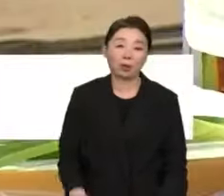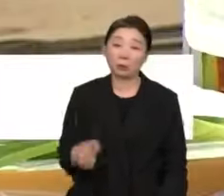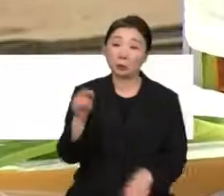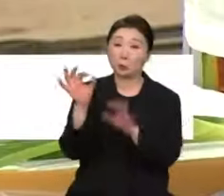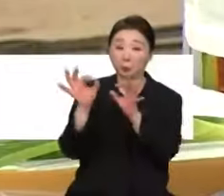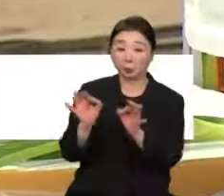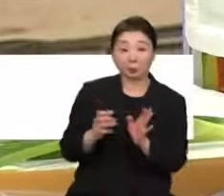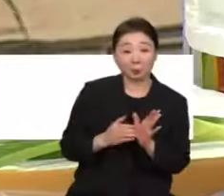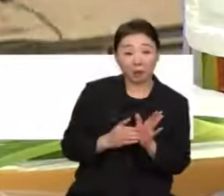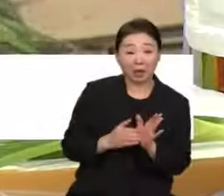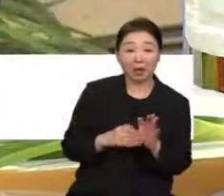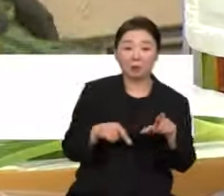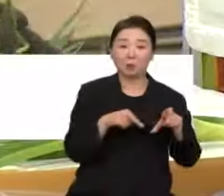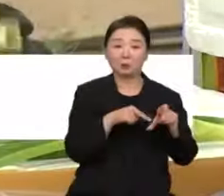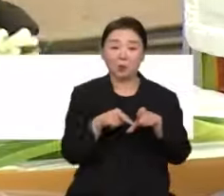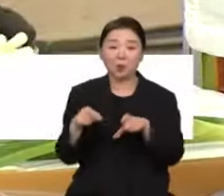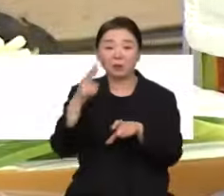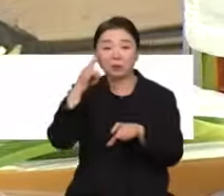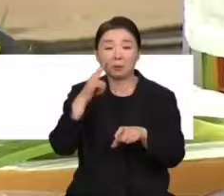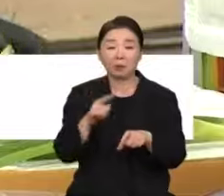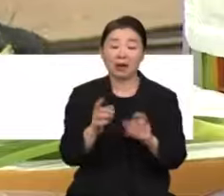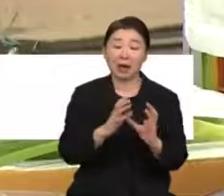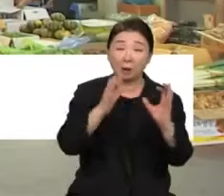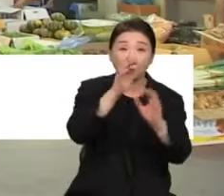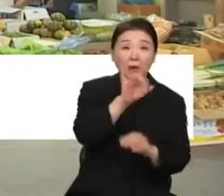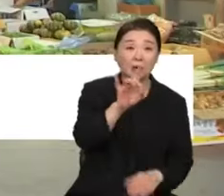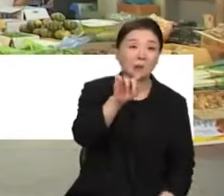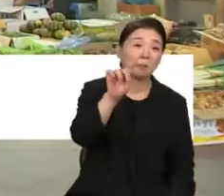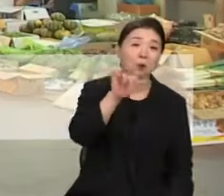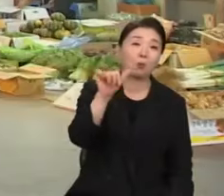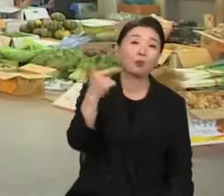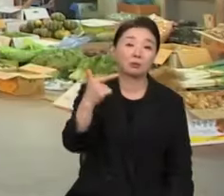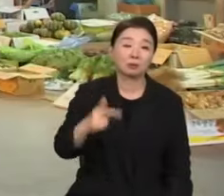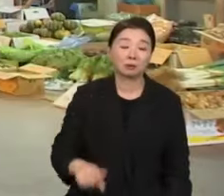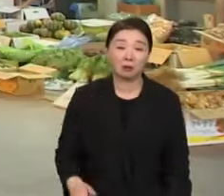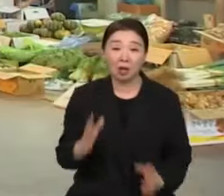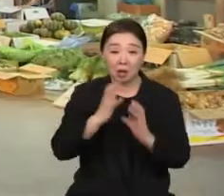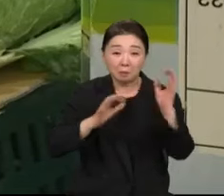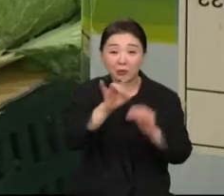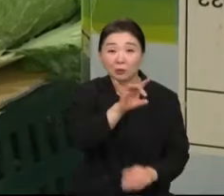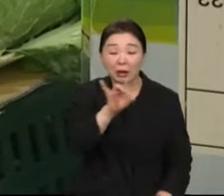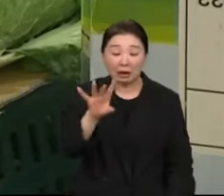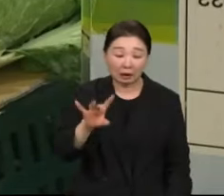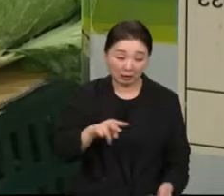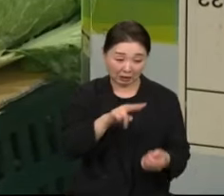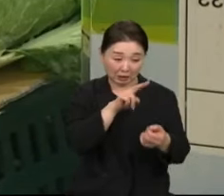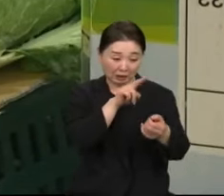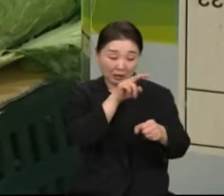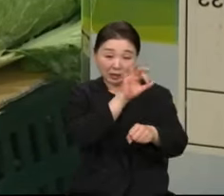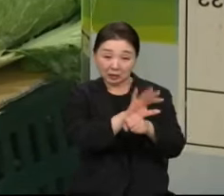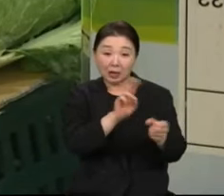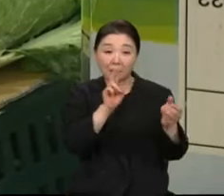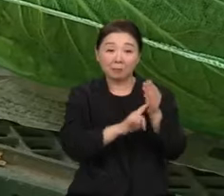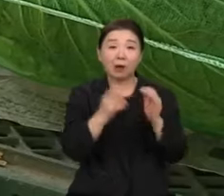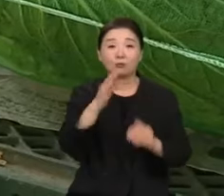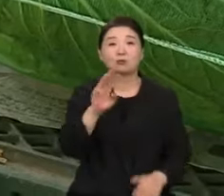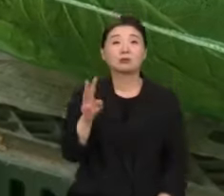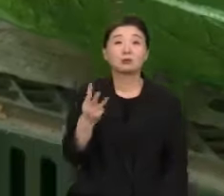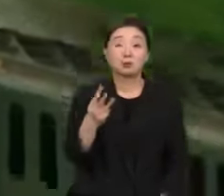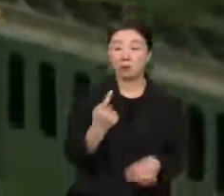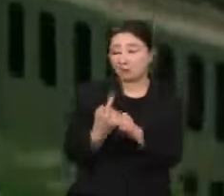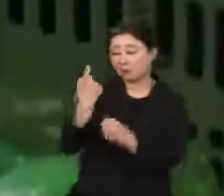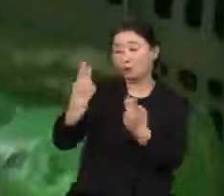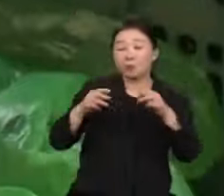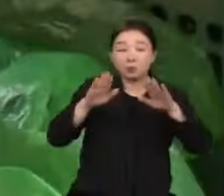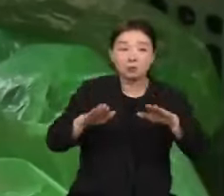했던데 평균으로 따지면 15,000원? 배추 한 포기당 평균 소매 가격은 9,300원으로 1년